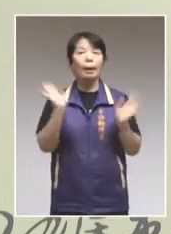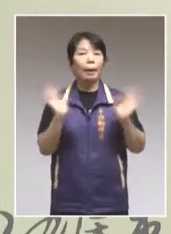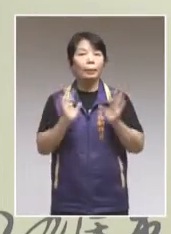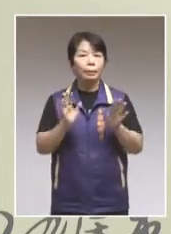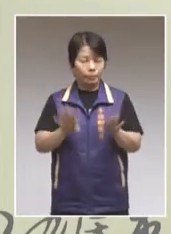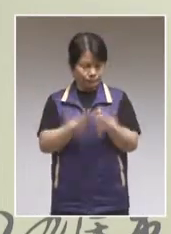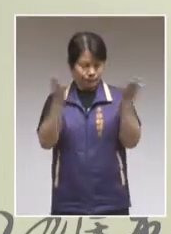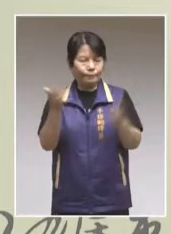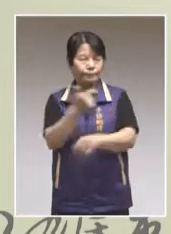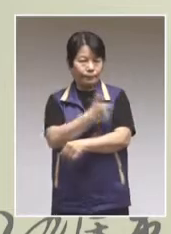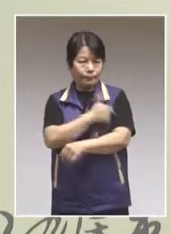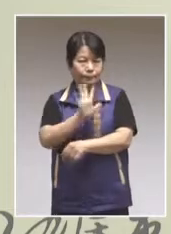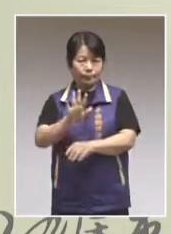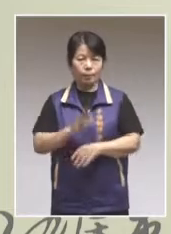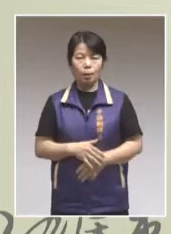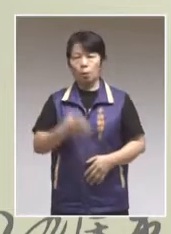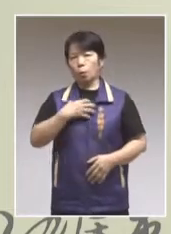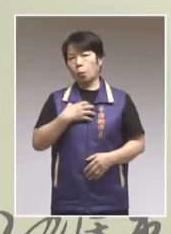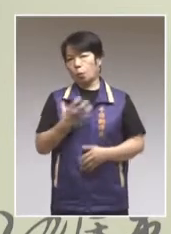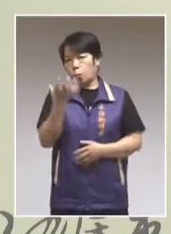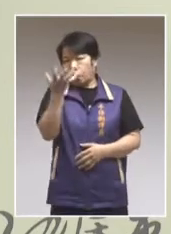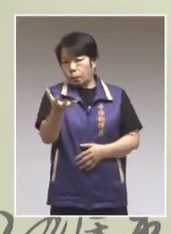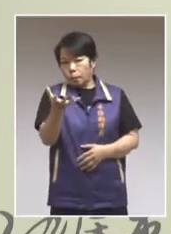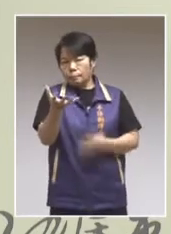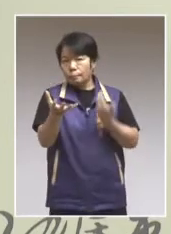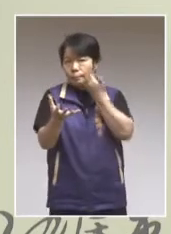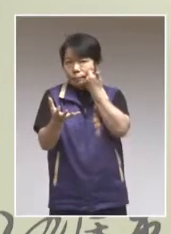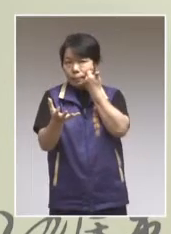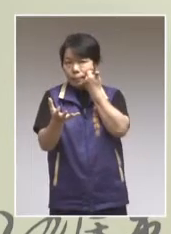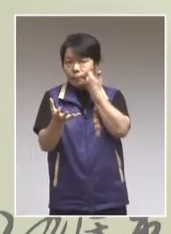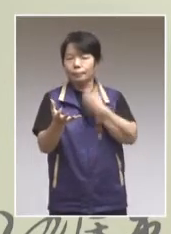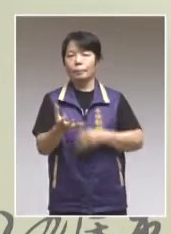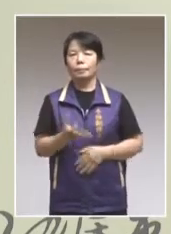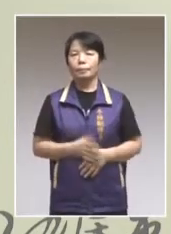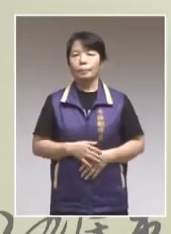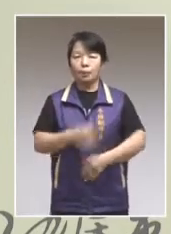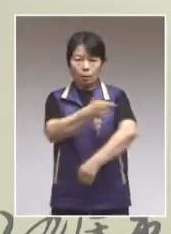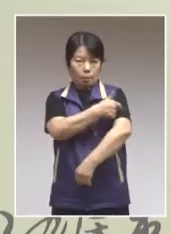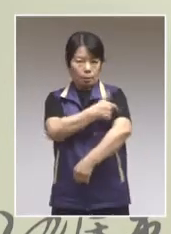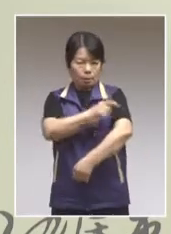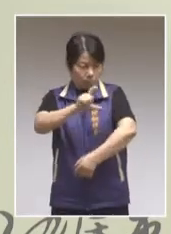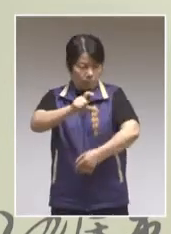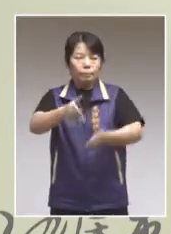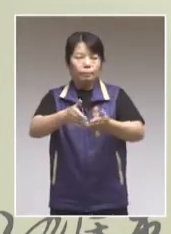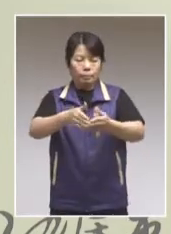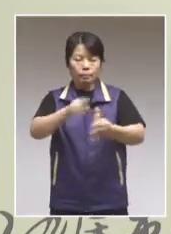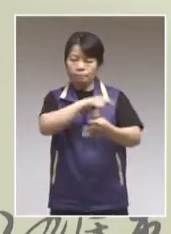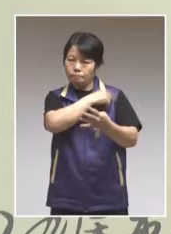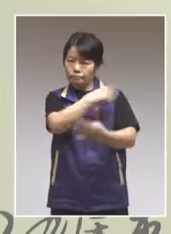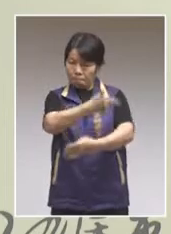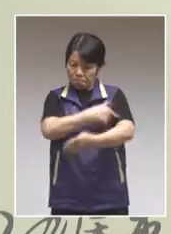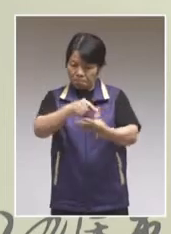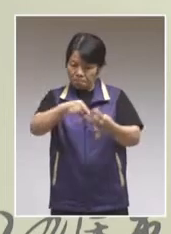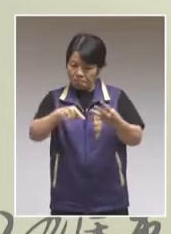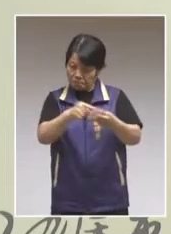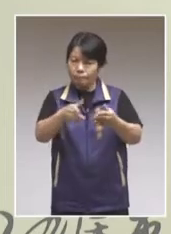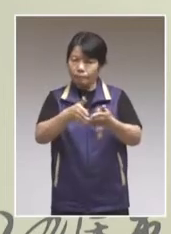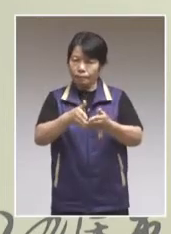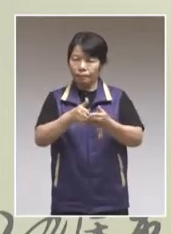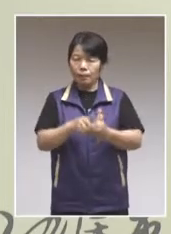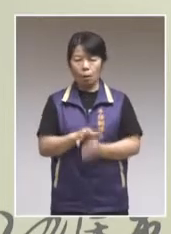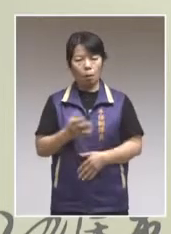真的要提醒大家，因为风险最高的族群。好，疫苗一定要打好打满，不然很危险。好、哦，所